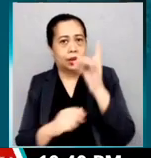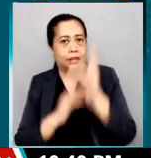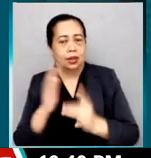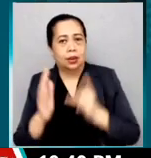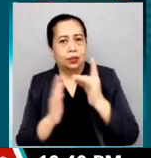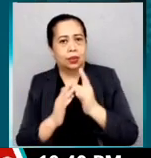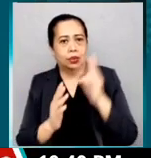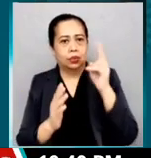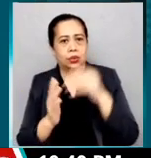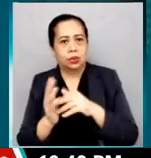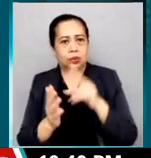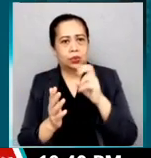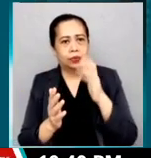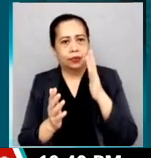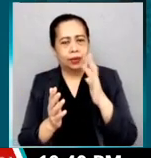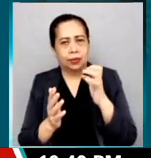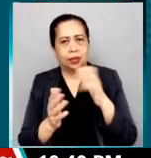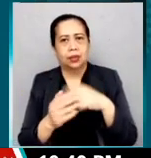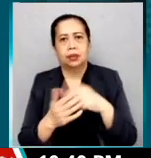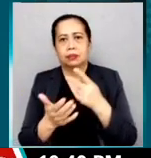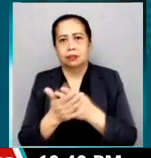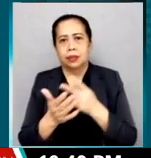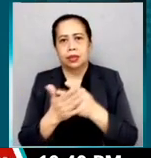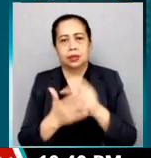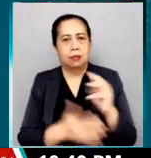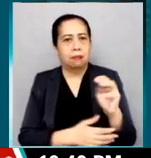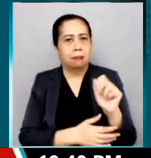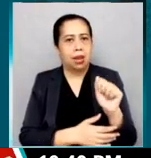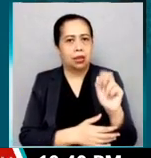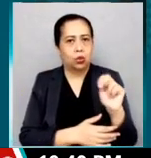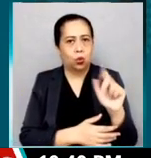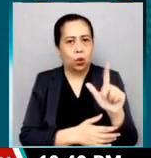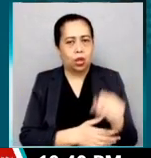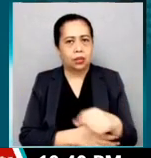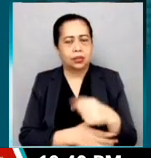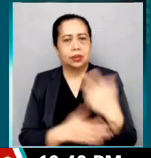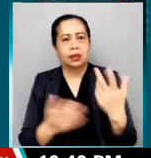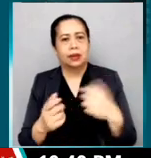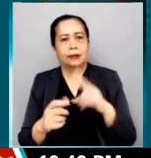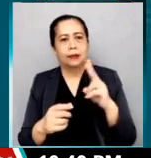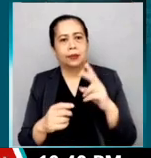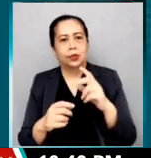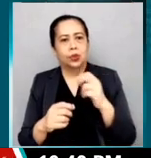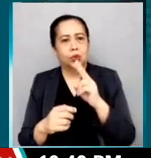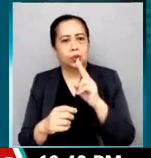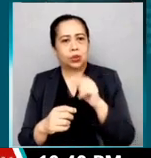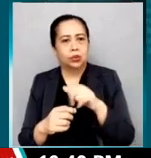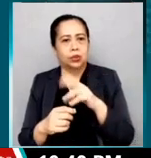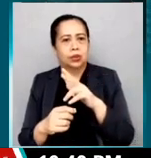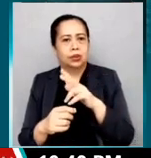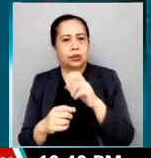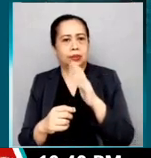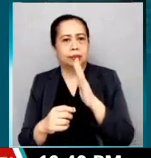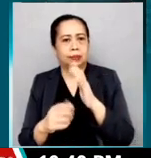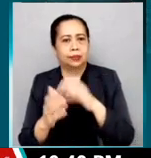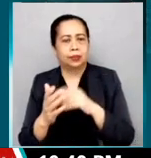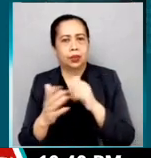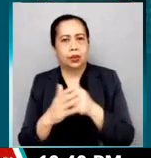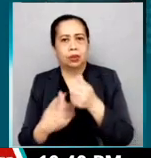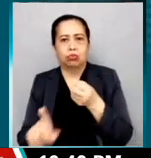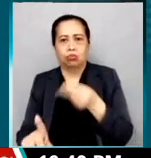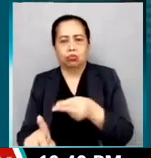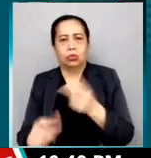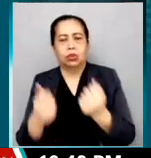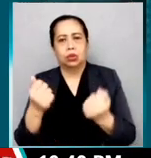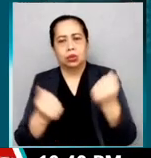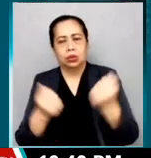to 2,500 pesos sa manual na 2 wheels, 2,000 to 3,500 pesos sa automatic na 2 wheels. Sa